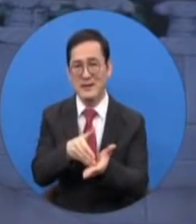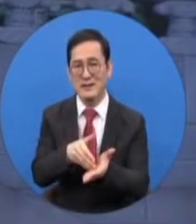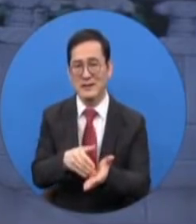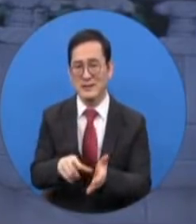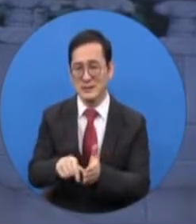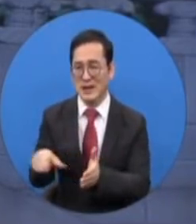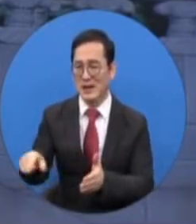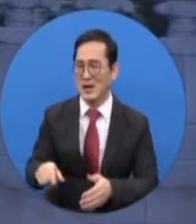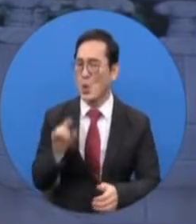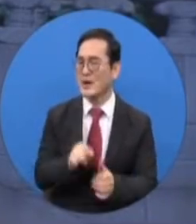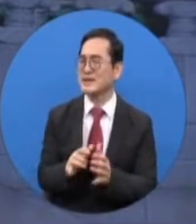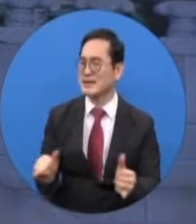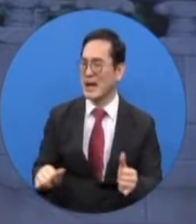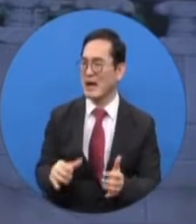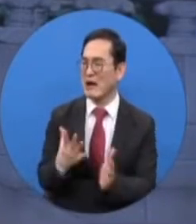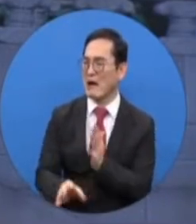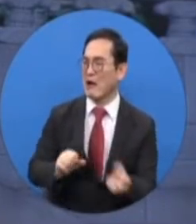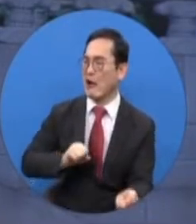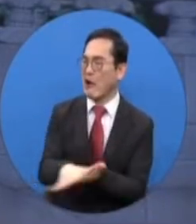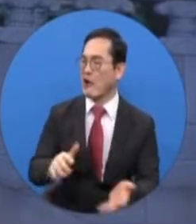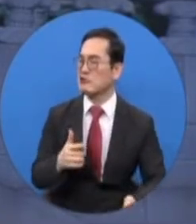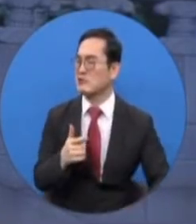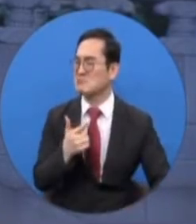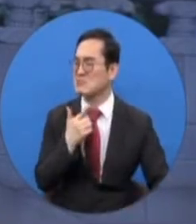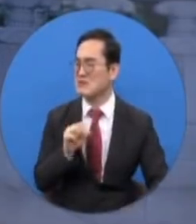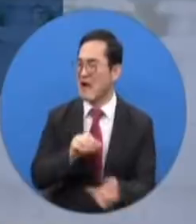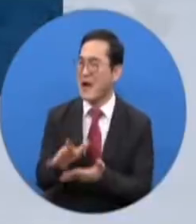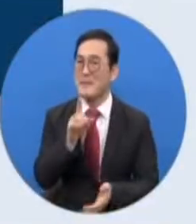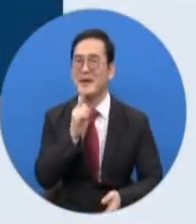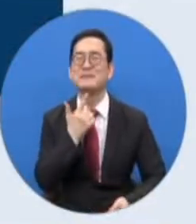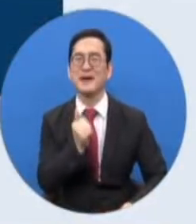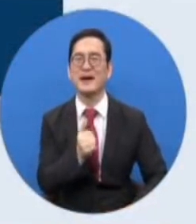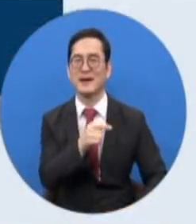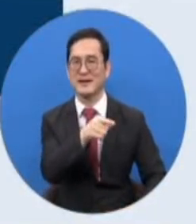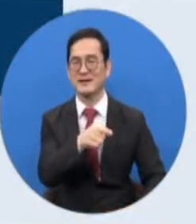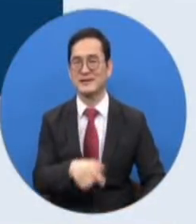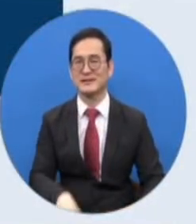부렸다라고 국민들을 상대로 난동이라는 표현을 썼던 그분입니다.